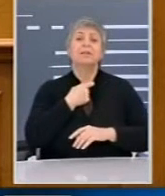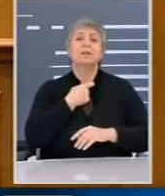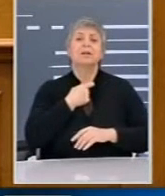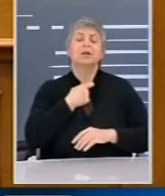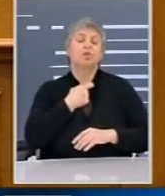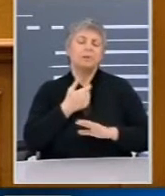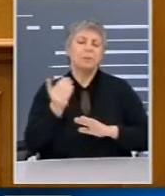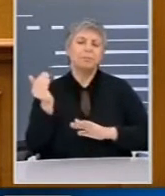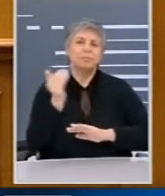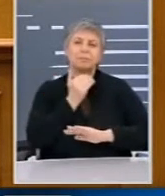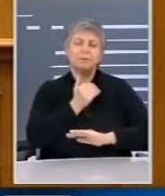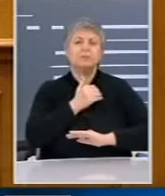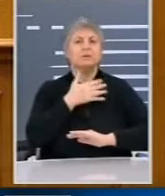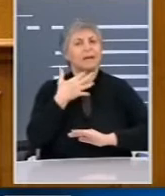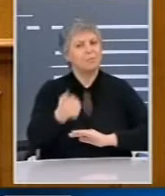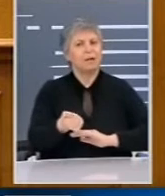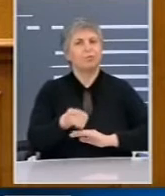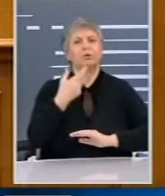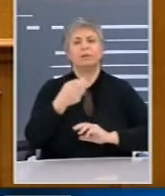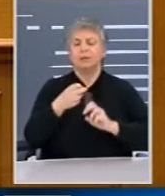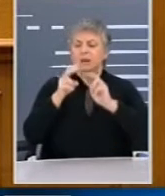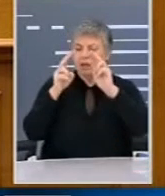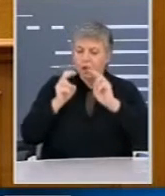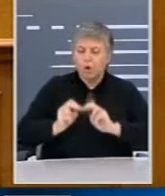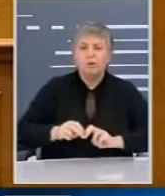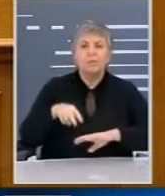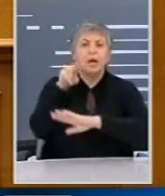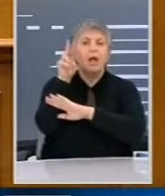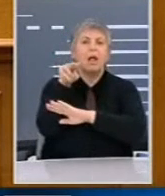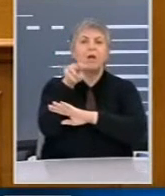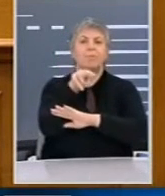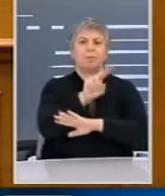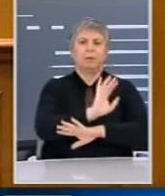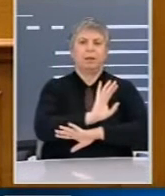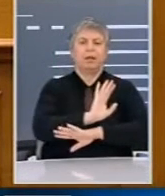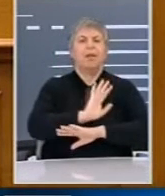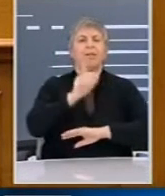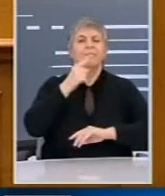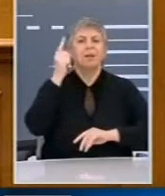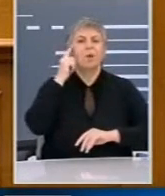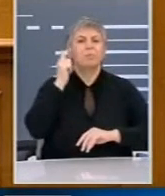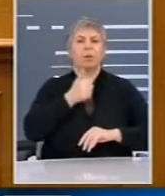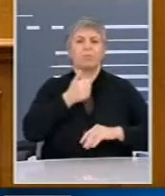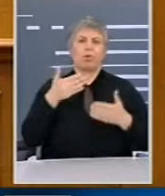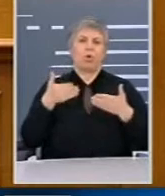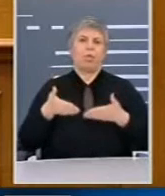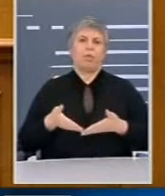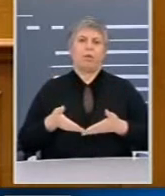οικονομικούς και εποπτικούς θεσμούς. Και να ξέρετε, δεν θα είμαστε οι εξαίρεση. Ακόμα και